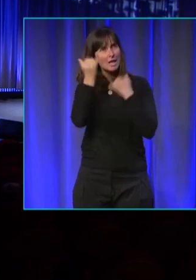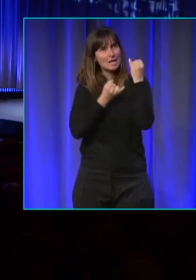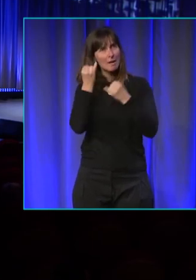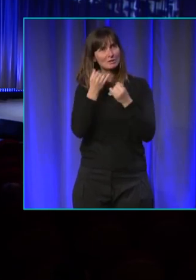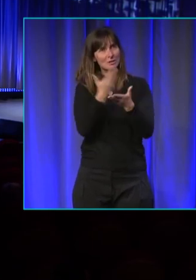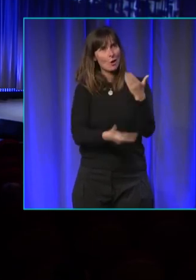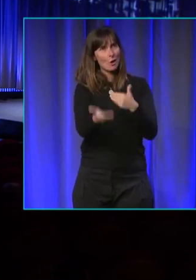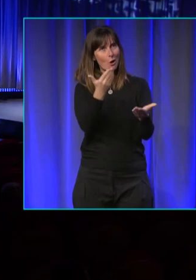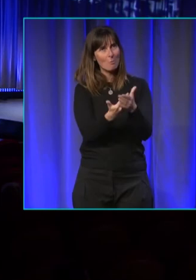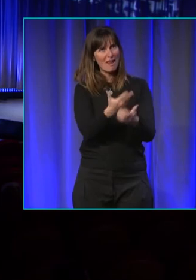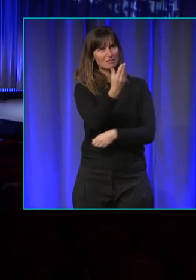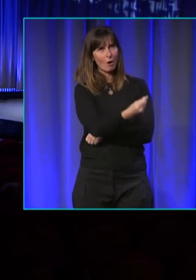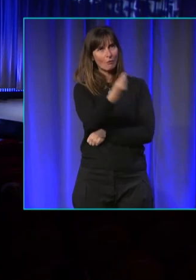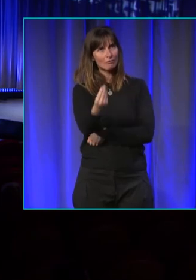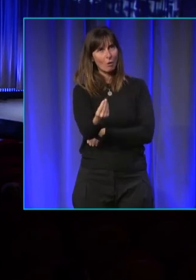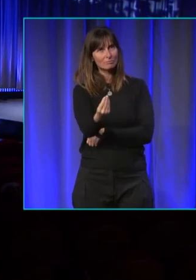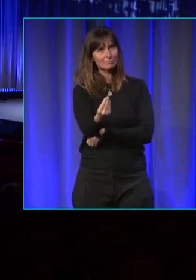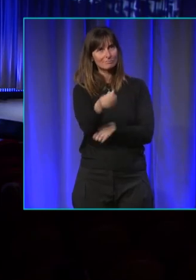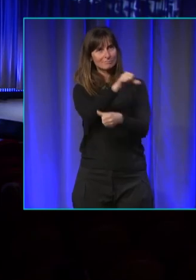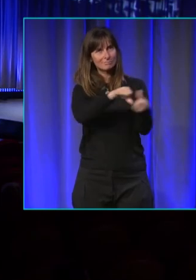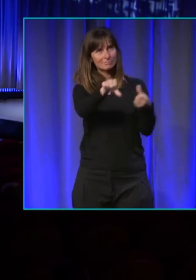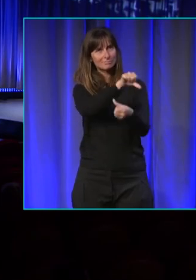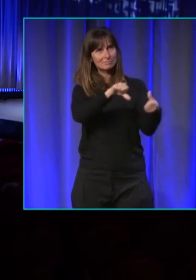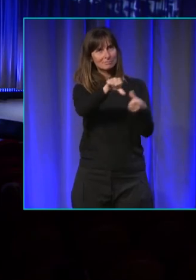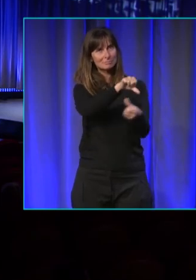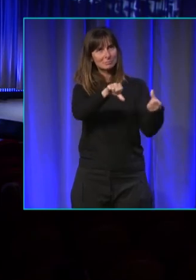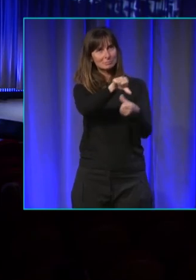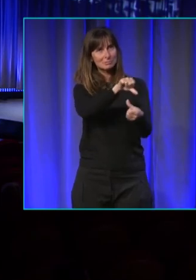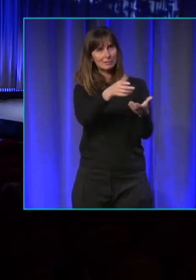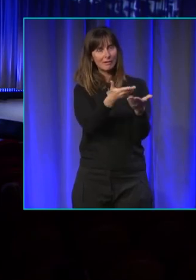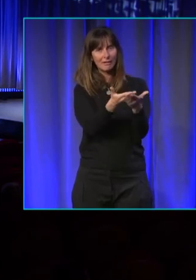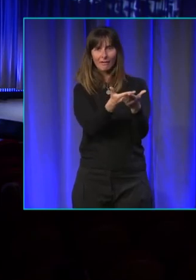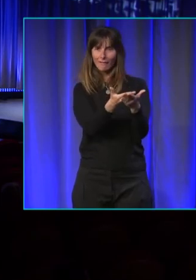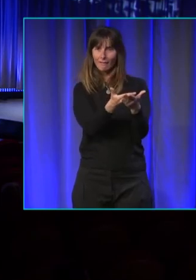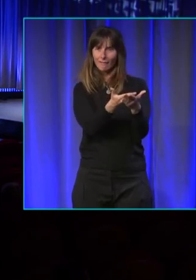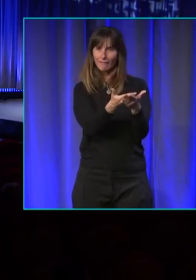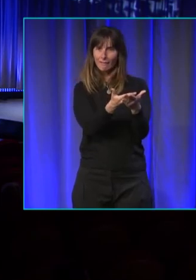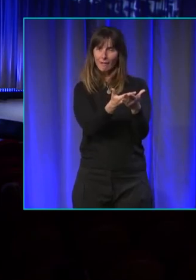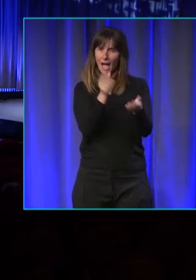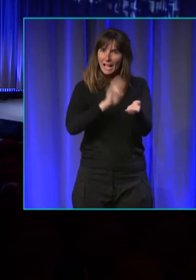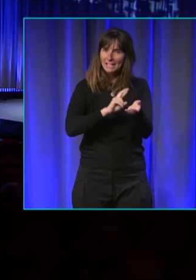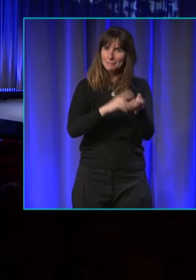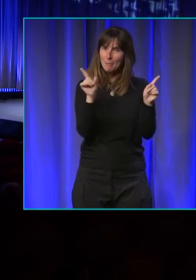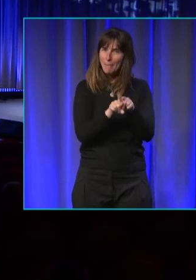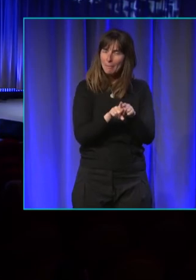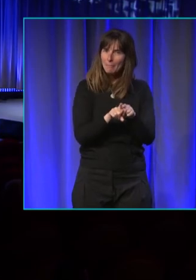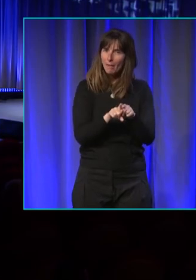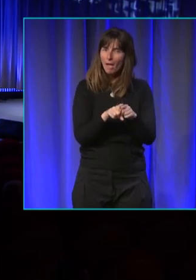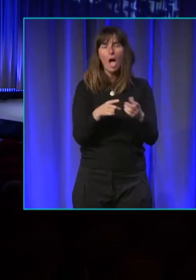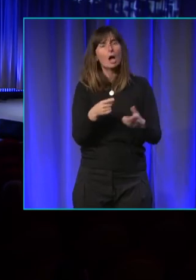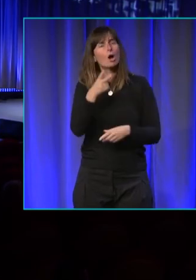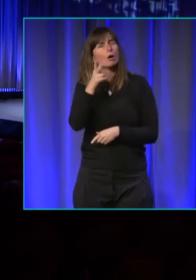des enfants, est-ce qu'il y aurait tous ces... Enfin, les changements. Je veux comprendre un peu si c'est de la